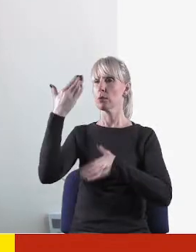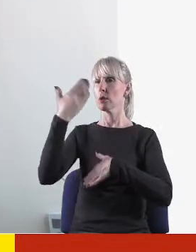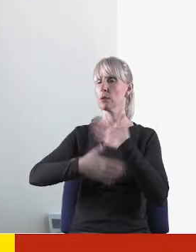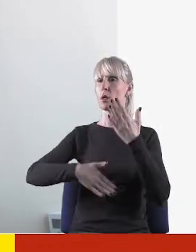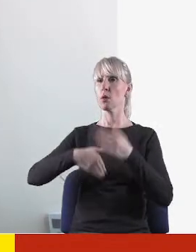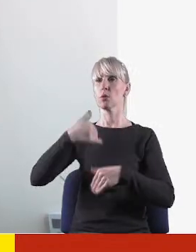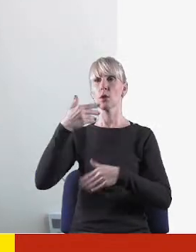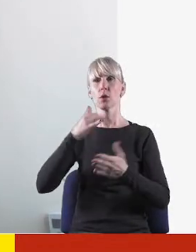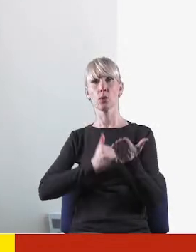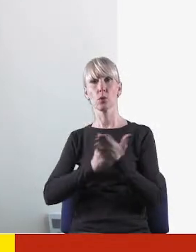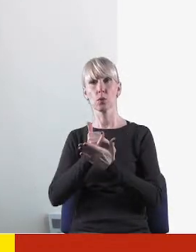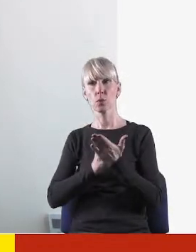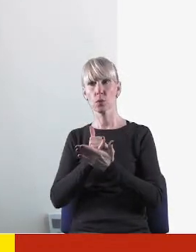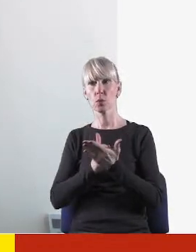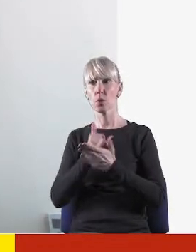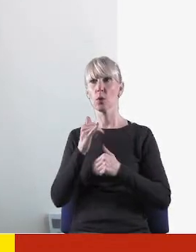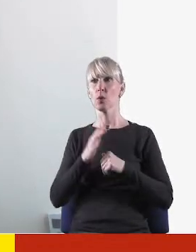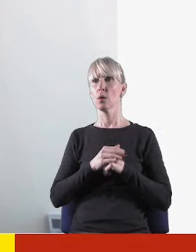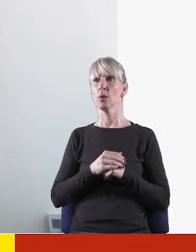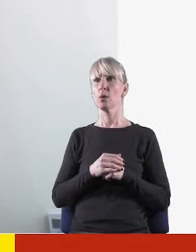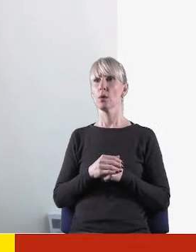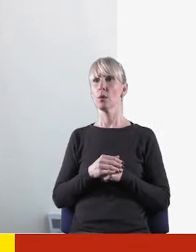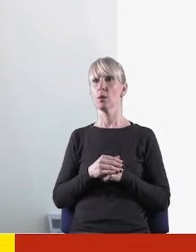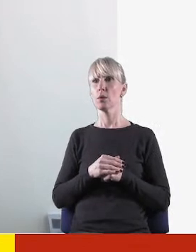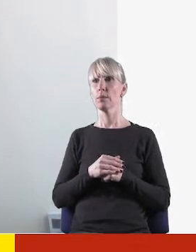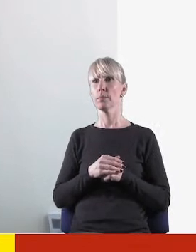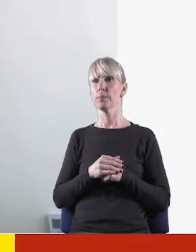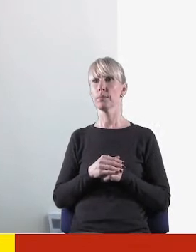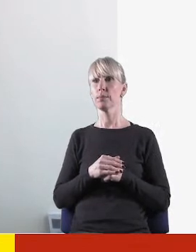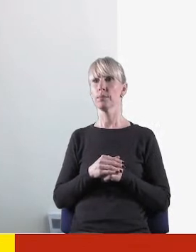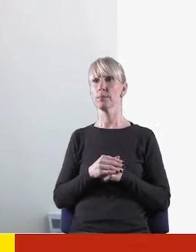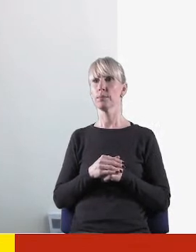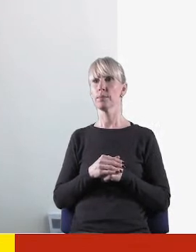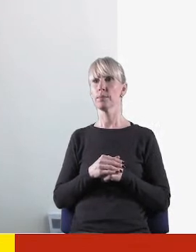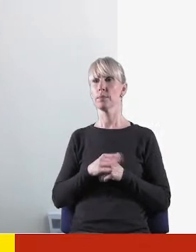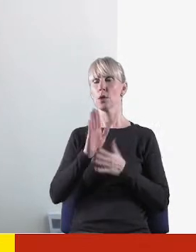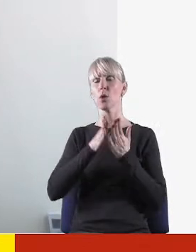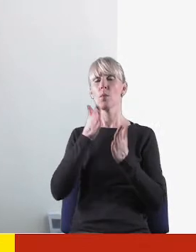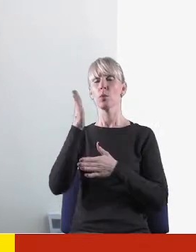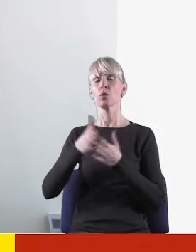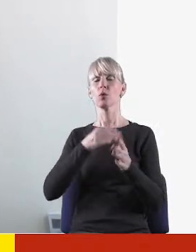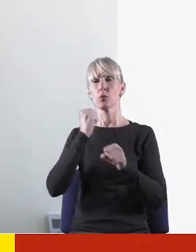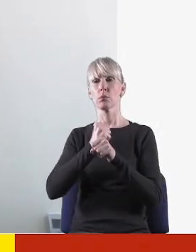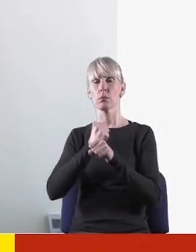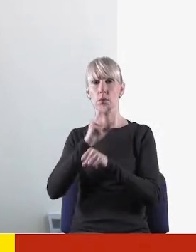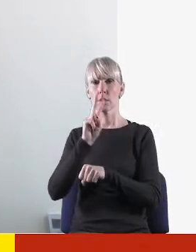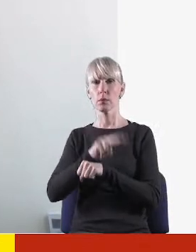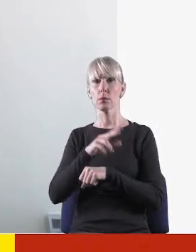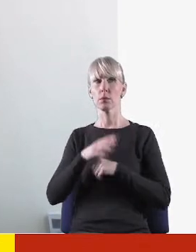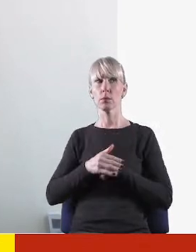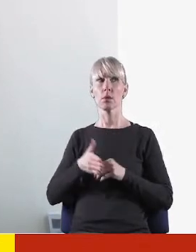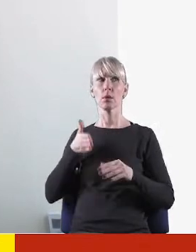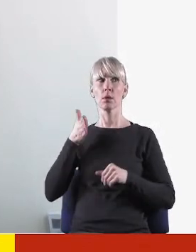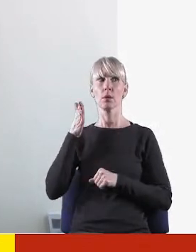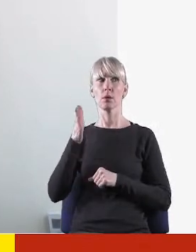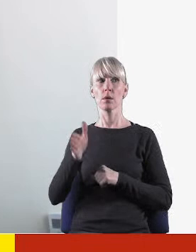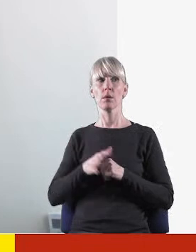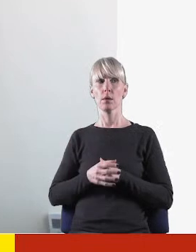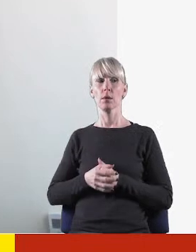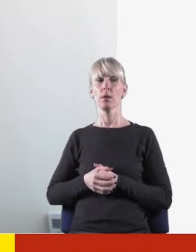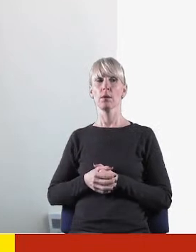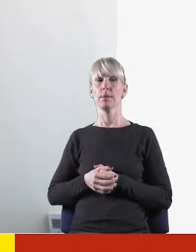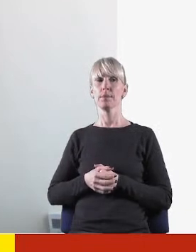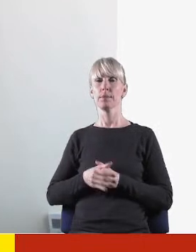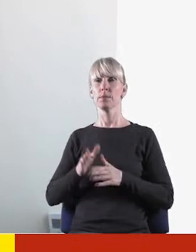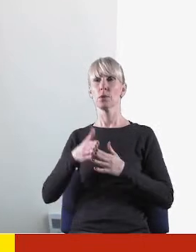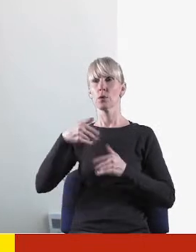są tak naprawdę z dnia na dzień zatrudniani, bo o to troszczą się